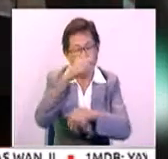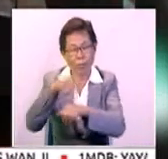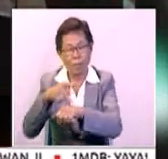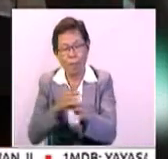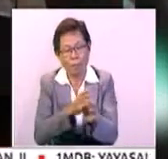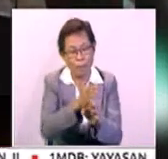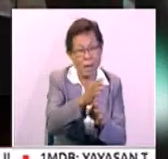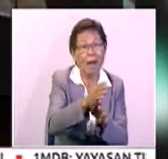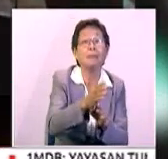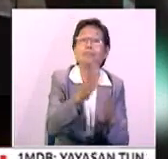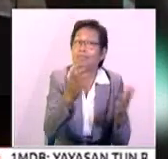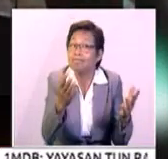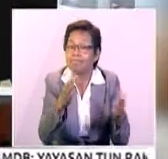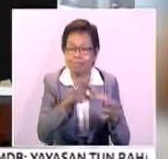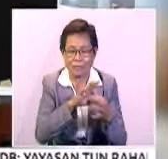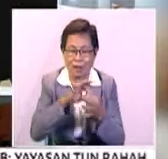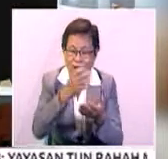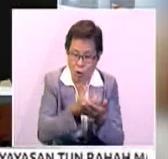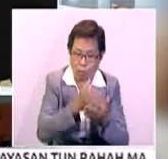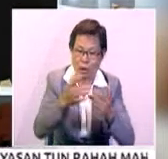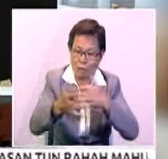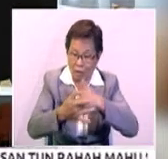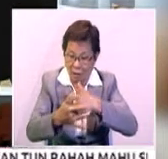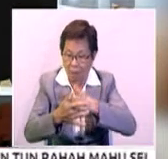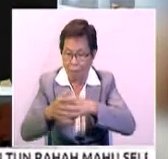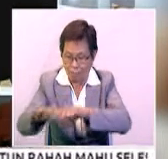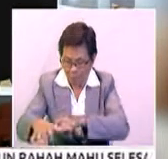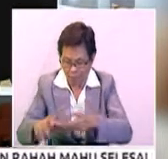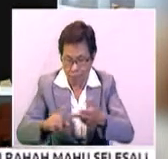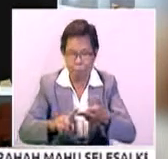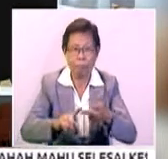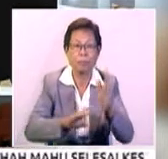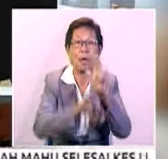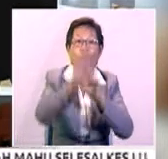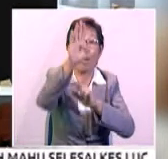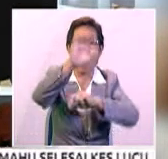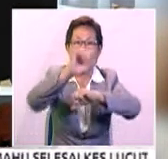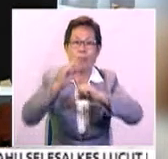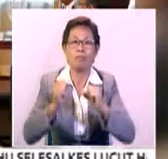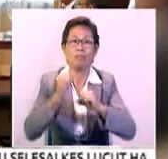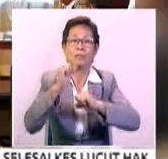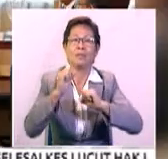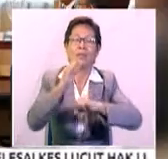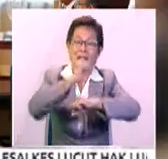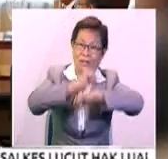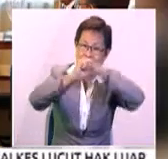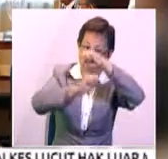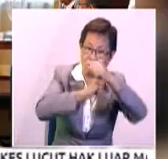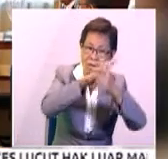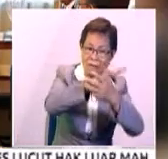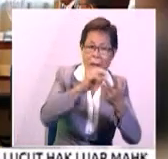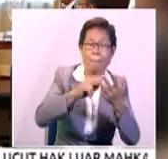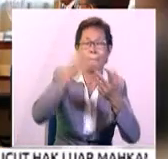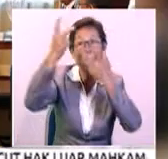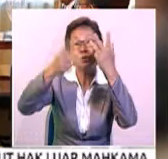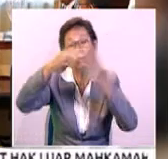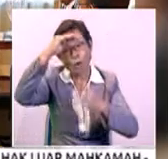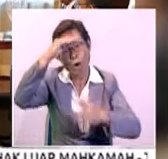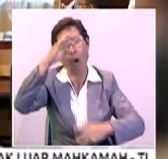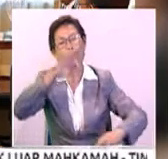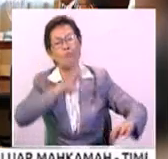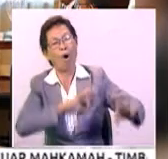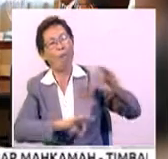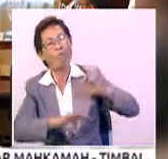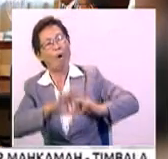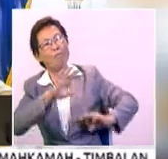ialah kerjasama ekonomi, teknologi pertanian, pembangunan infrastruktur dan pelancongan. Johor akan memanfaatkan kerjasama